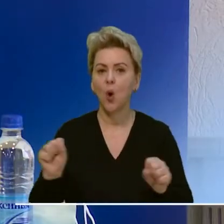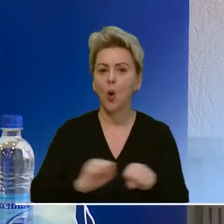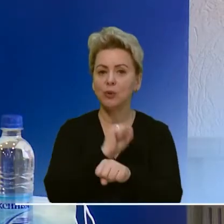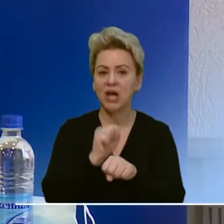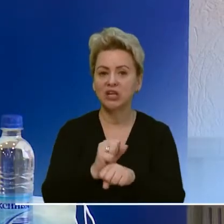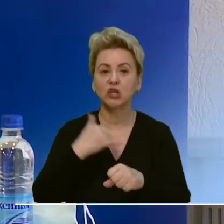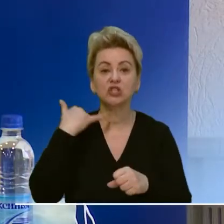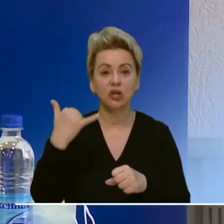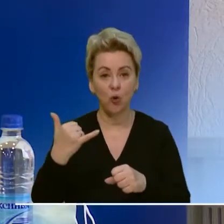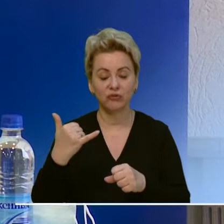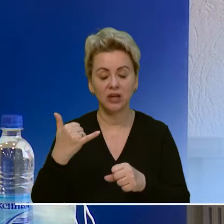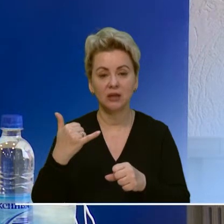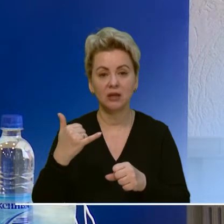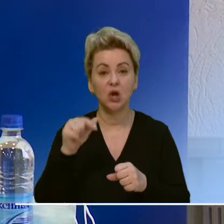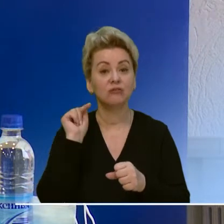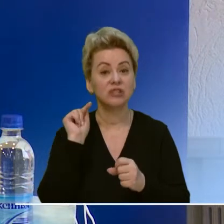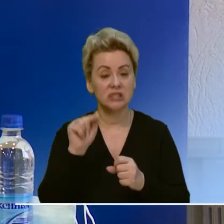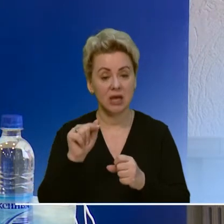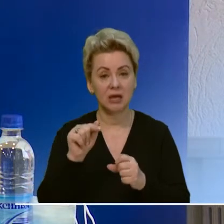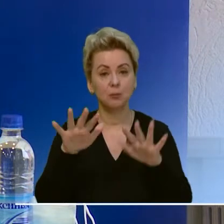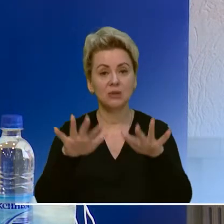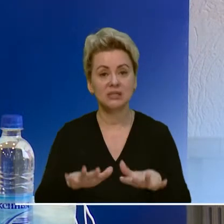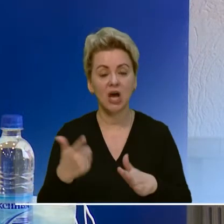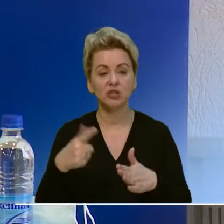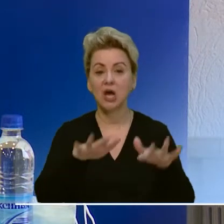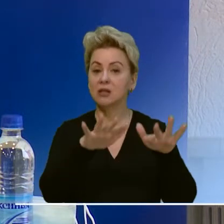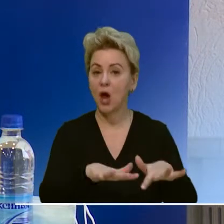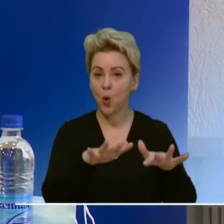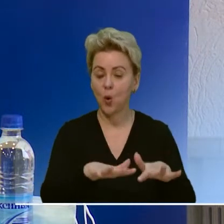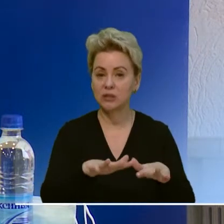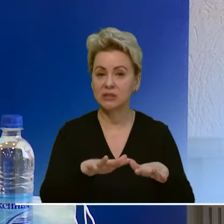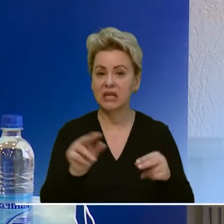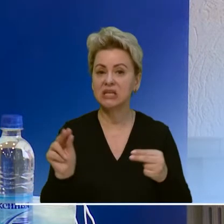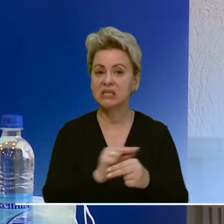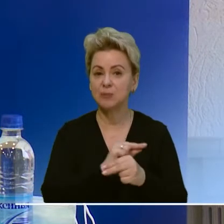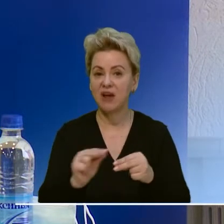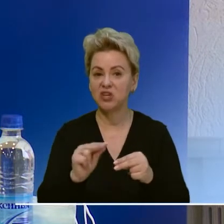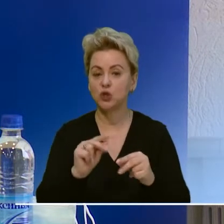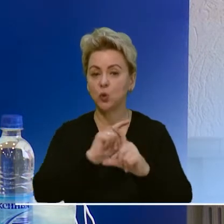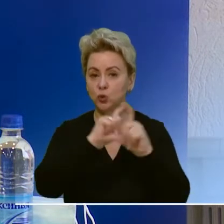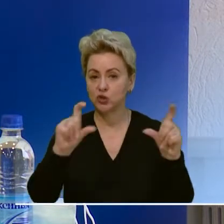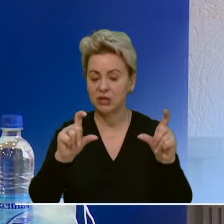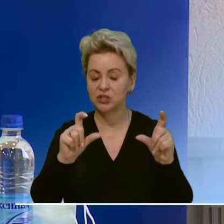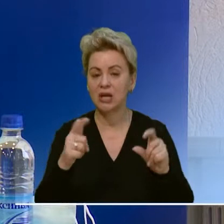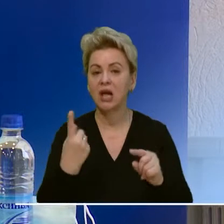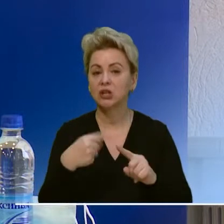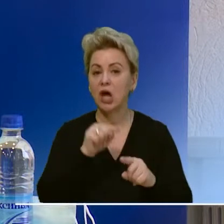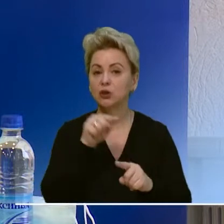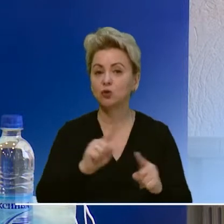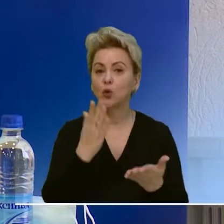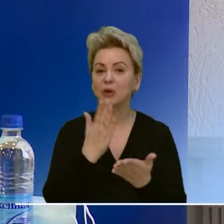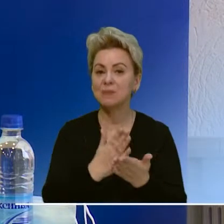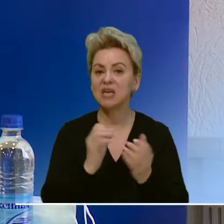блокировке сотовой связи в тех местах, где находятся исправительные учреждения, для того, чтобы